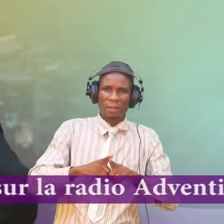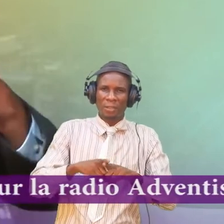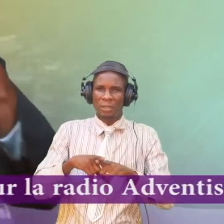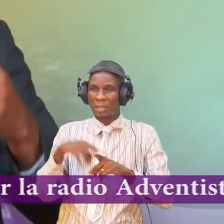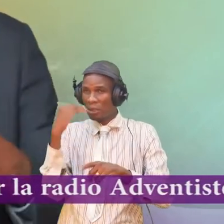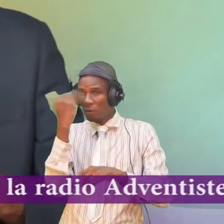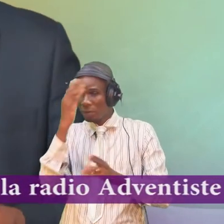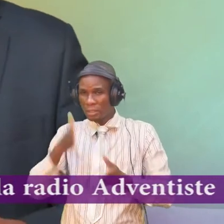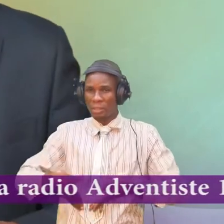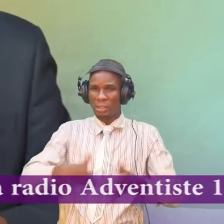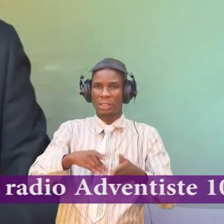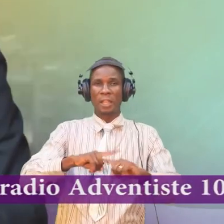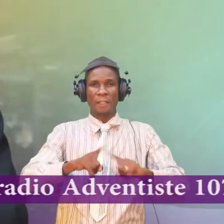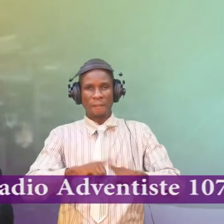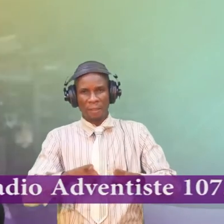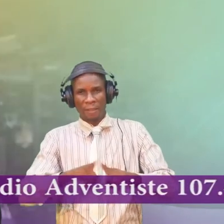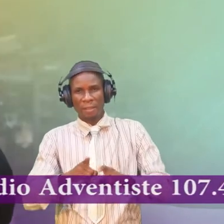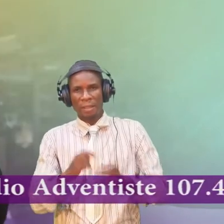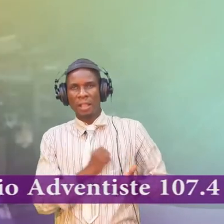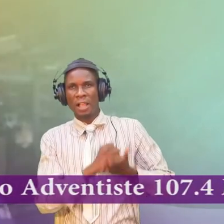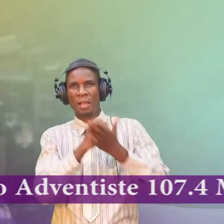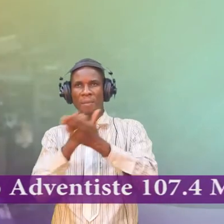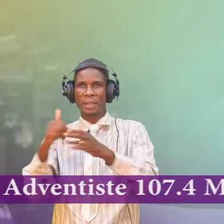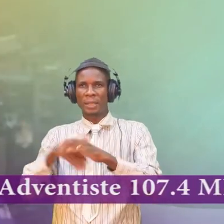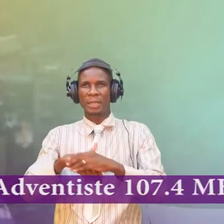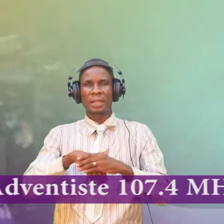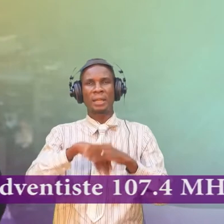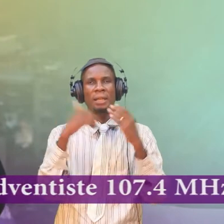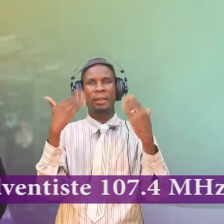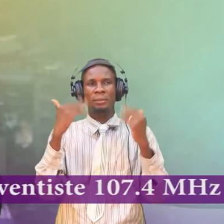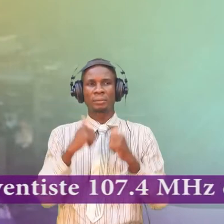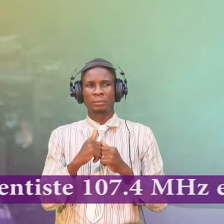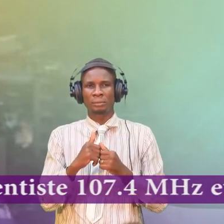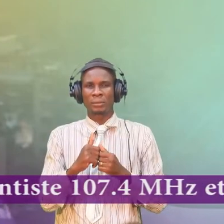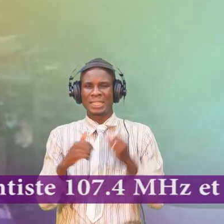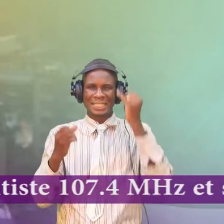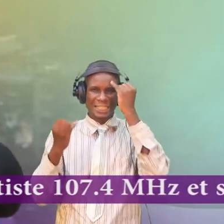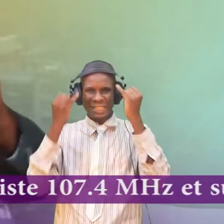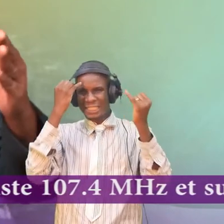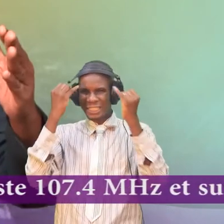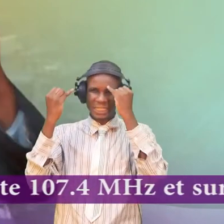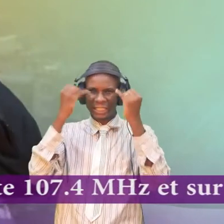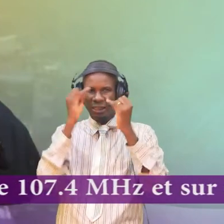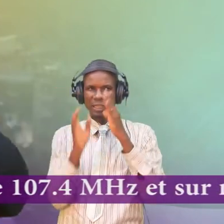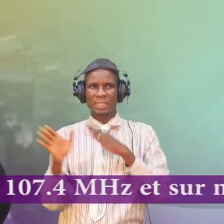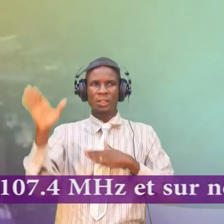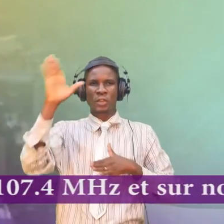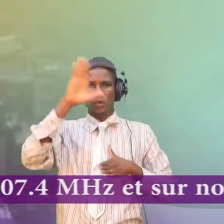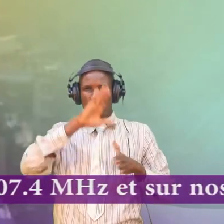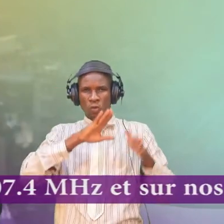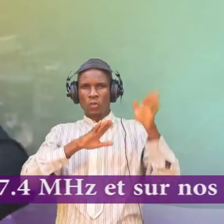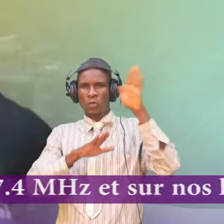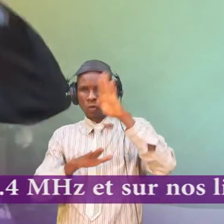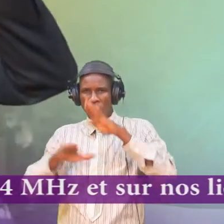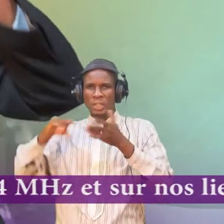dini zote kwa njia mbalimbali yote yanaenda mbinguni, wanaelekea kwa Mungu. Wanasema ni